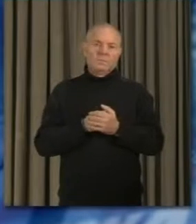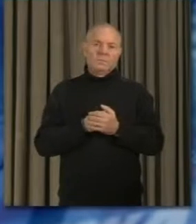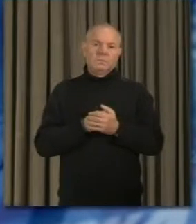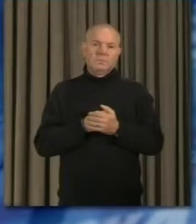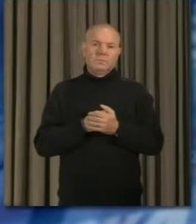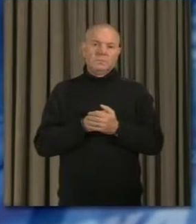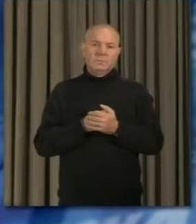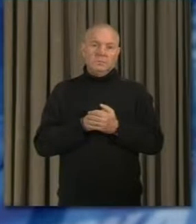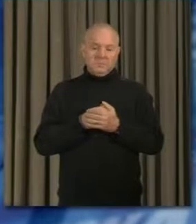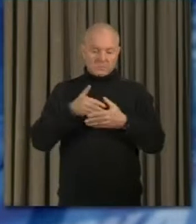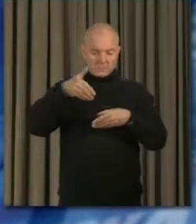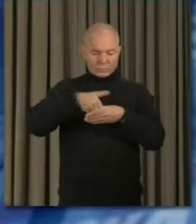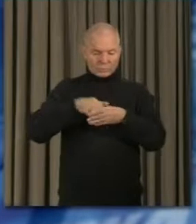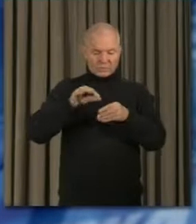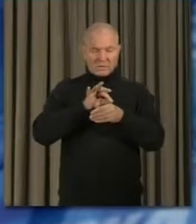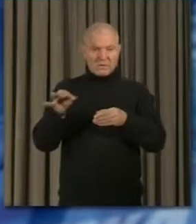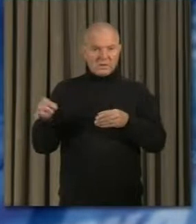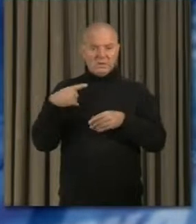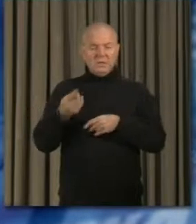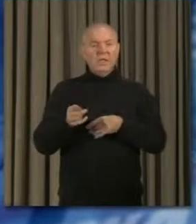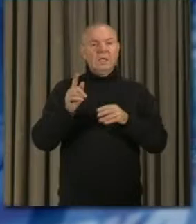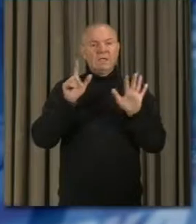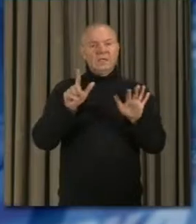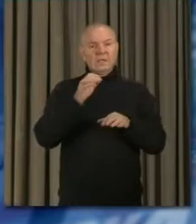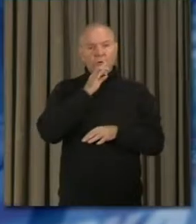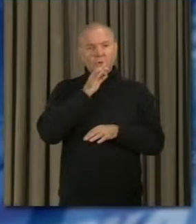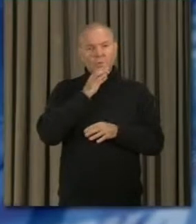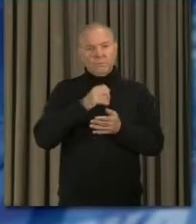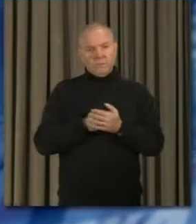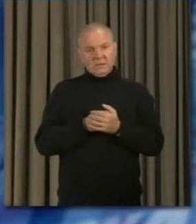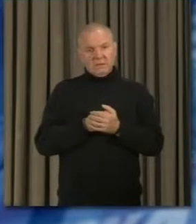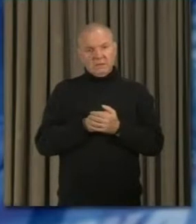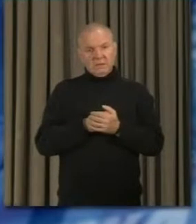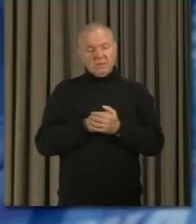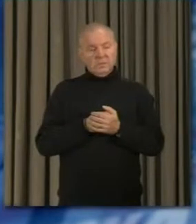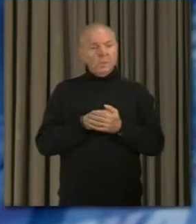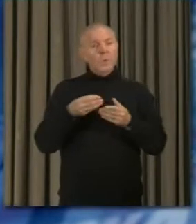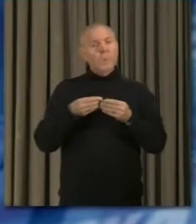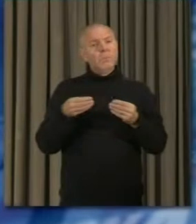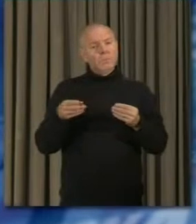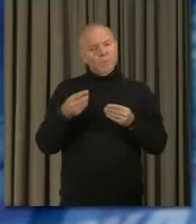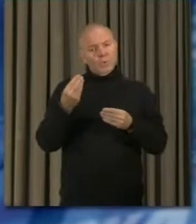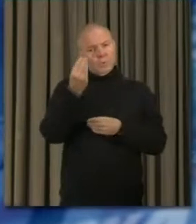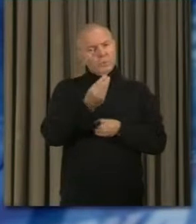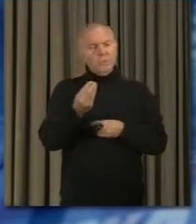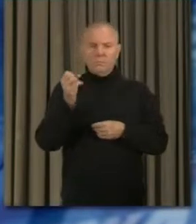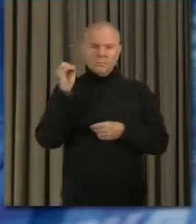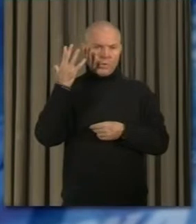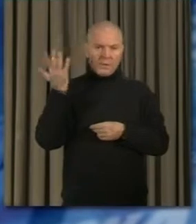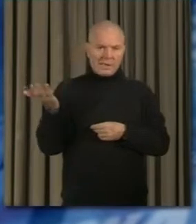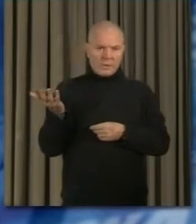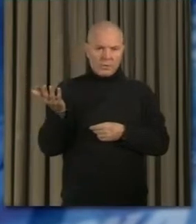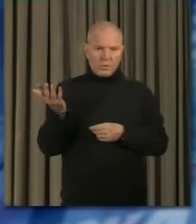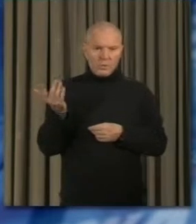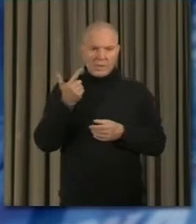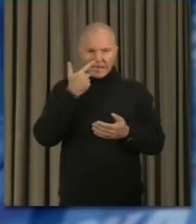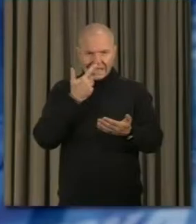L'apertura delle buste si terrà il prossimo 7 ottobre. È un prodotto moderno e all'altezza della sua funzione ha concluso Forni.